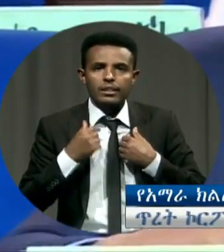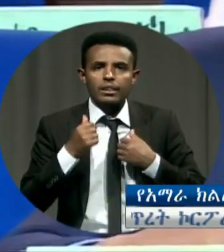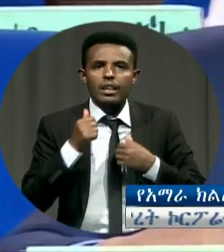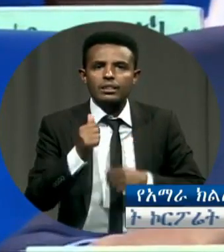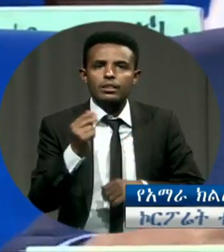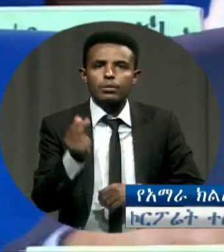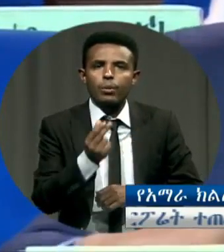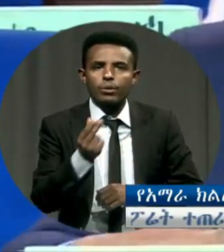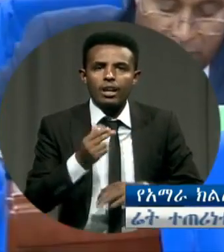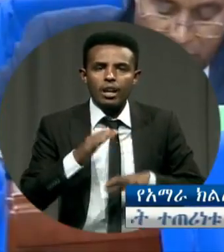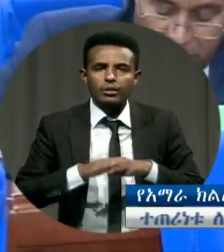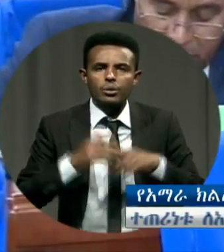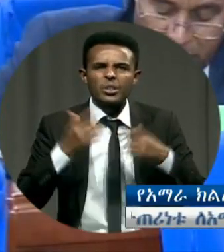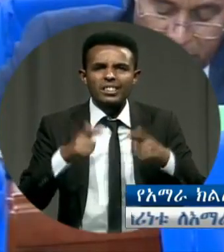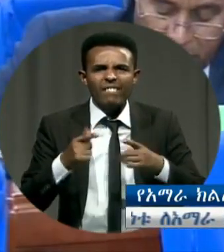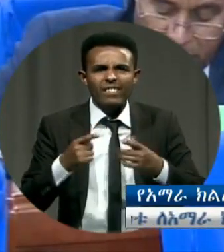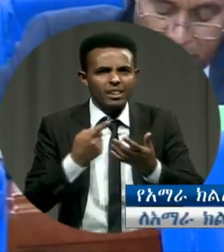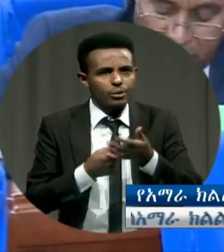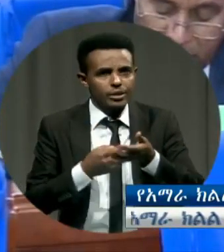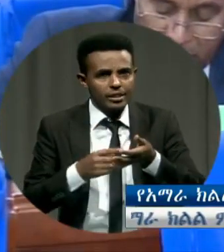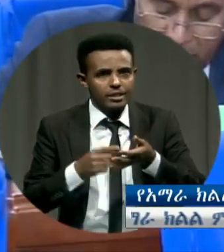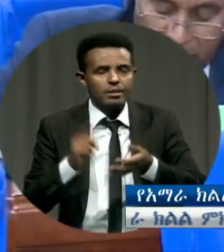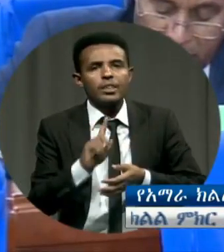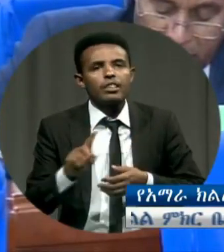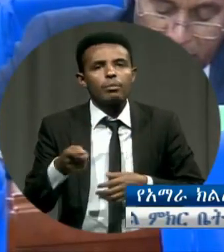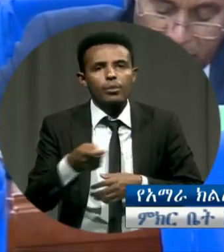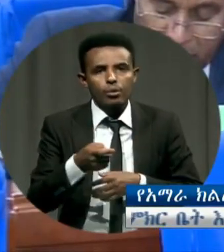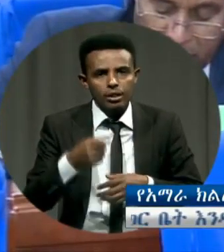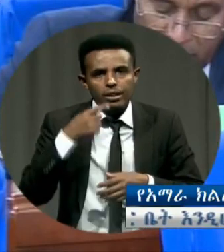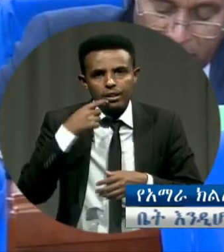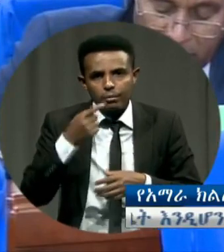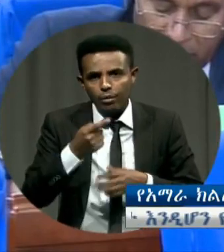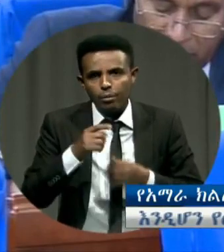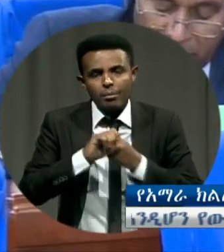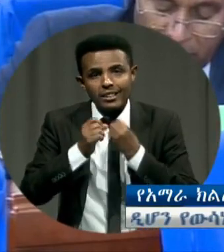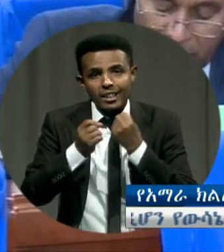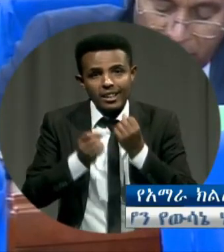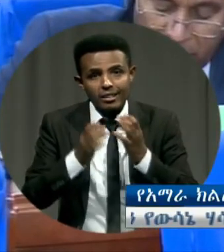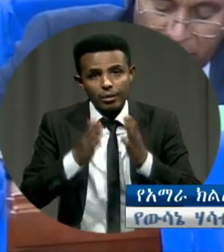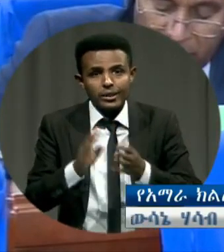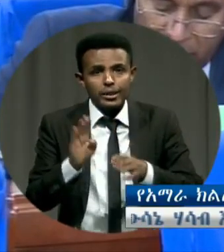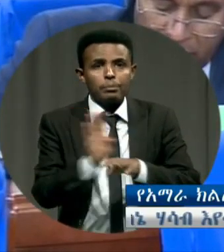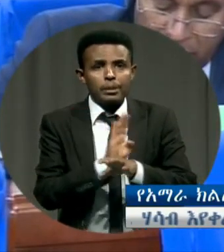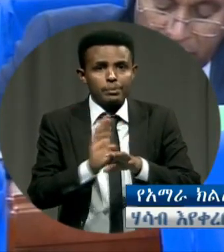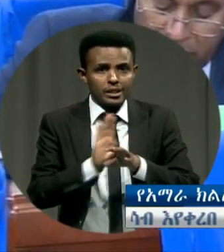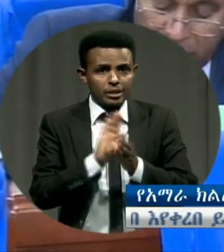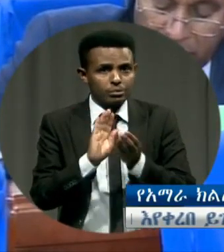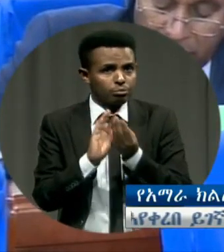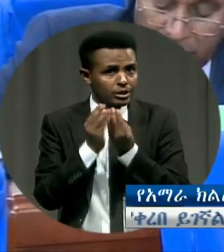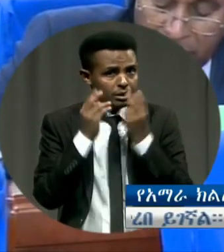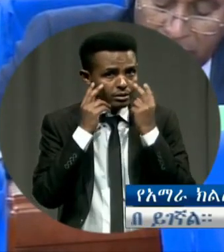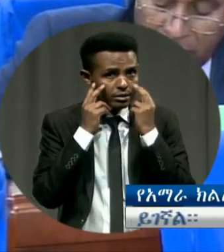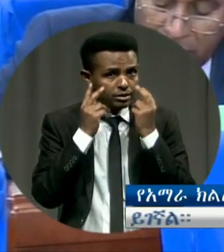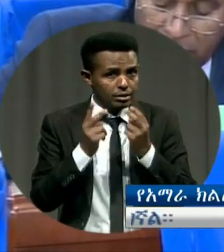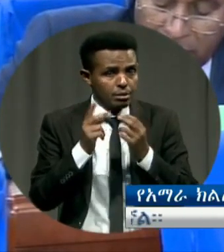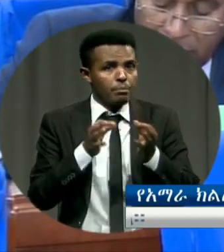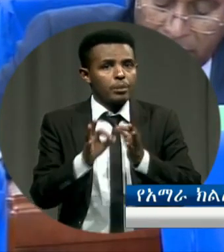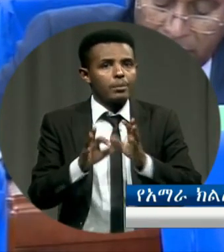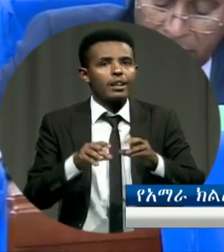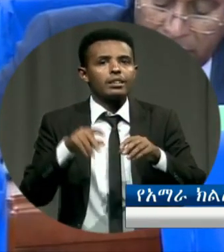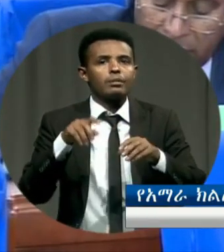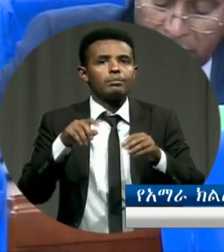የራሳቸው ቦርድ አላቸው። እጣ ፈንታቸው ምንድን ነው የሚሆነው? ሚሉት መሰረታዊ ከቢዝነስ ኢንቲቲ ጋር ተያይዞ መብራራት መቻል